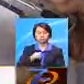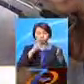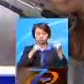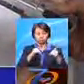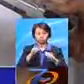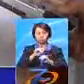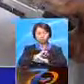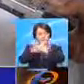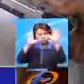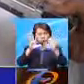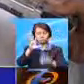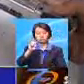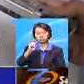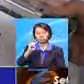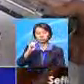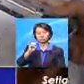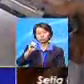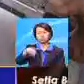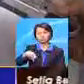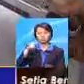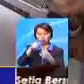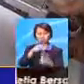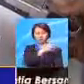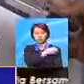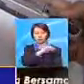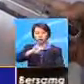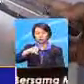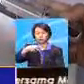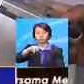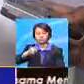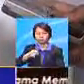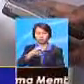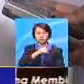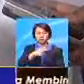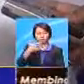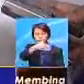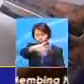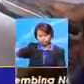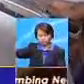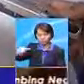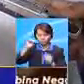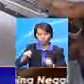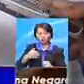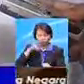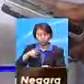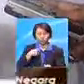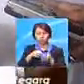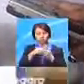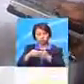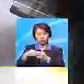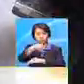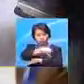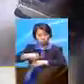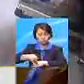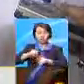sop jelas kepada pegawai jpj ataupun enforcement yang lain di sempadan ini supaya mereka jadiadi guideline jadi walau